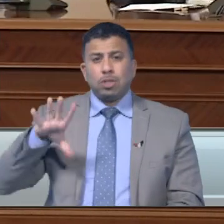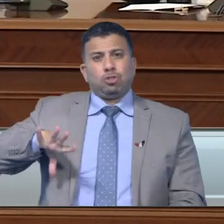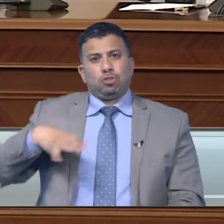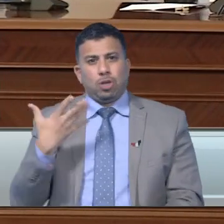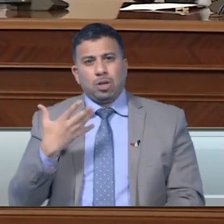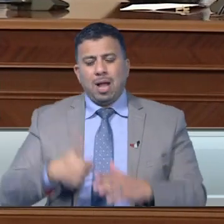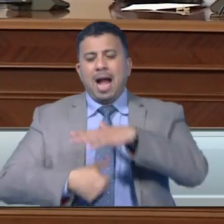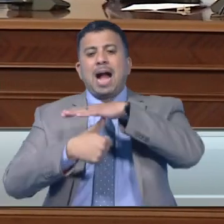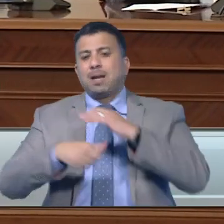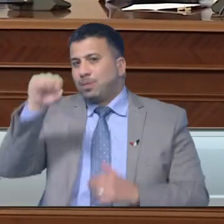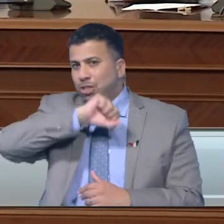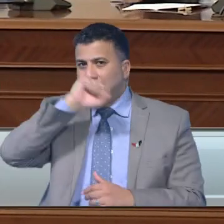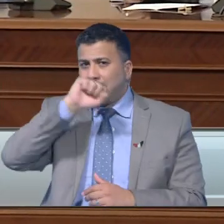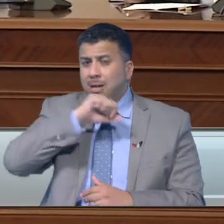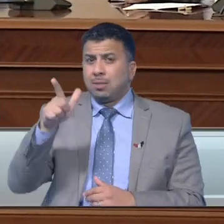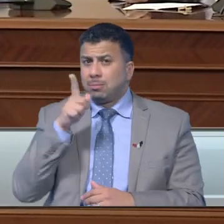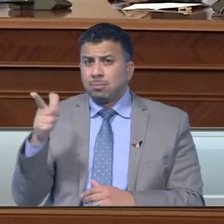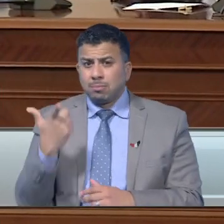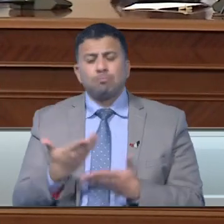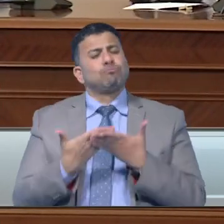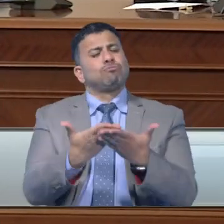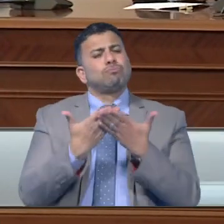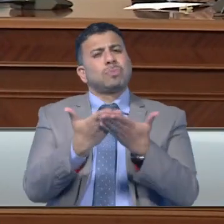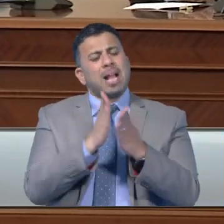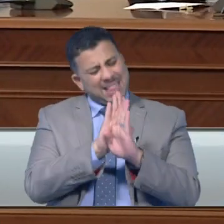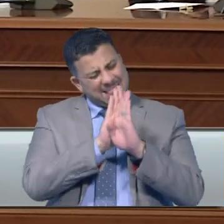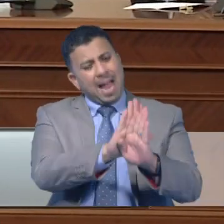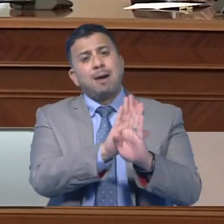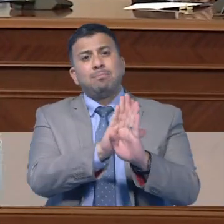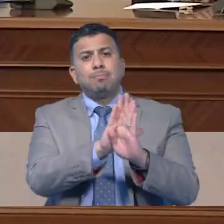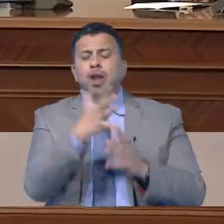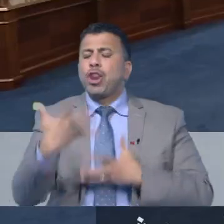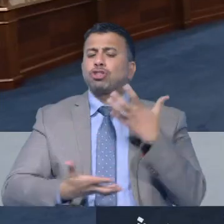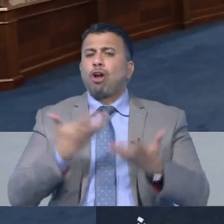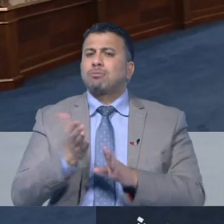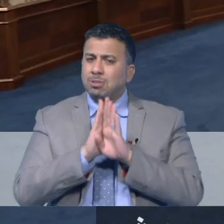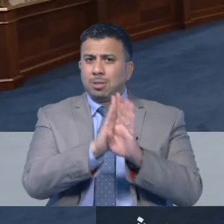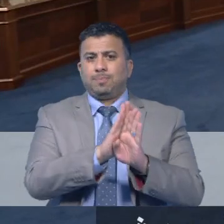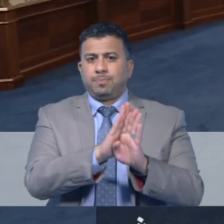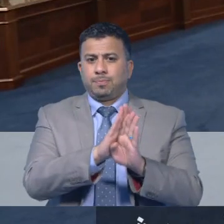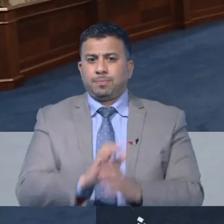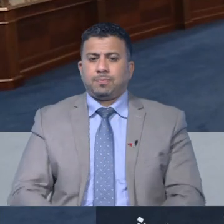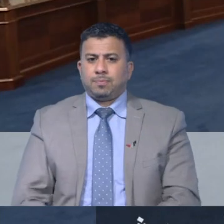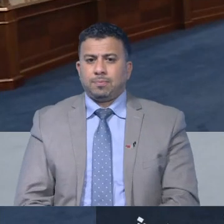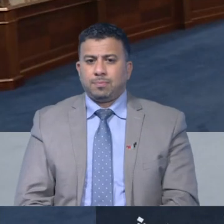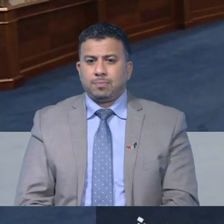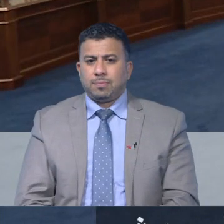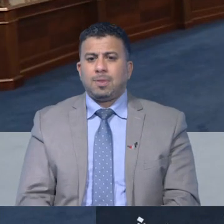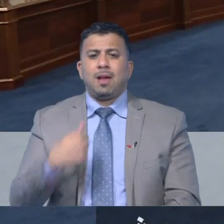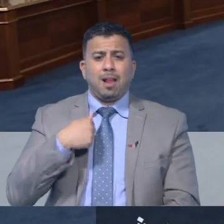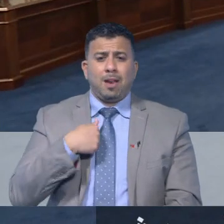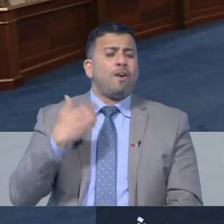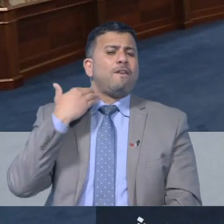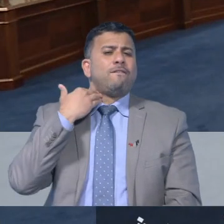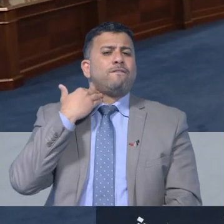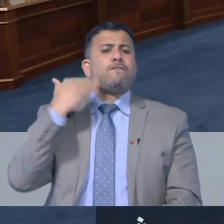لصاحب السمو حاكم الشارقة على ما يليه من دعم للجامعة وأنشطتها. And may I also say what an